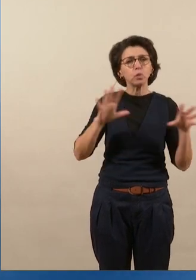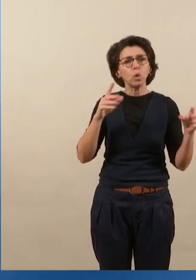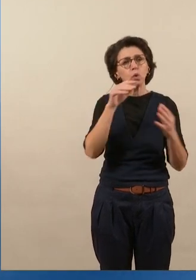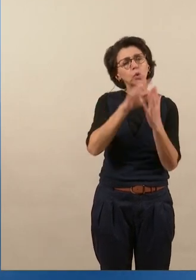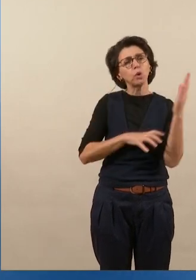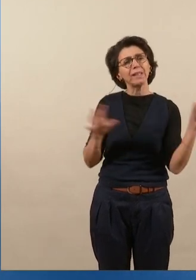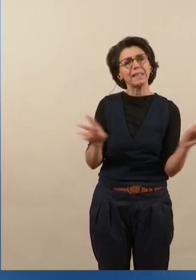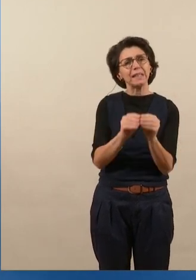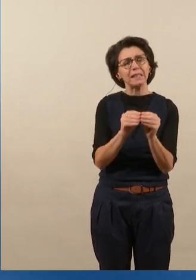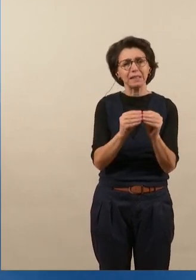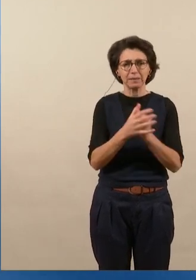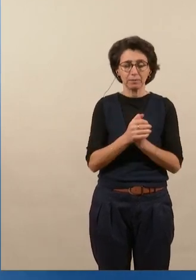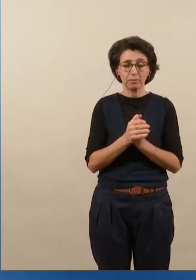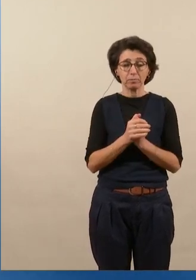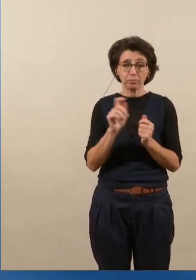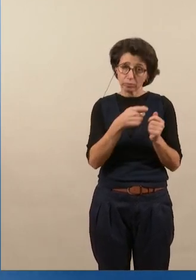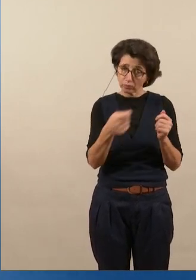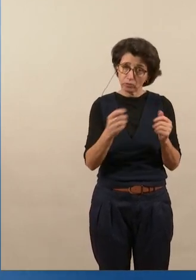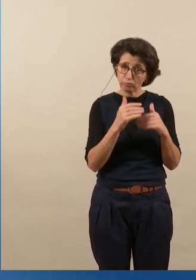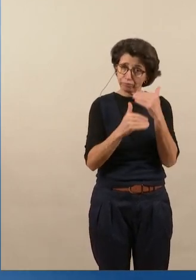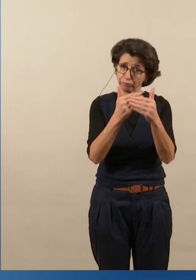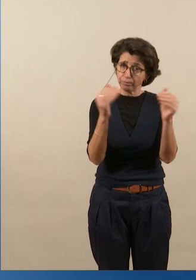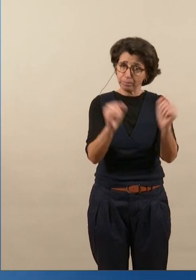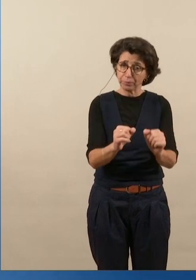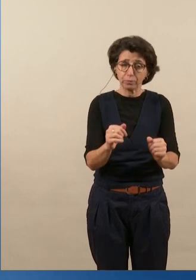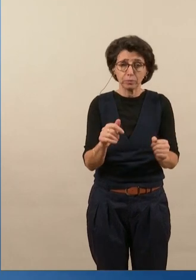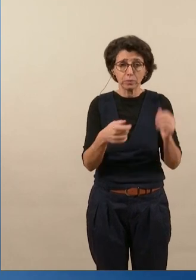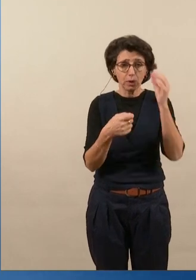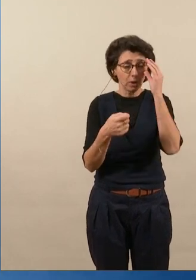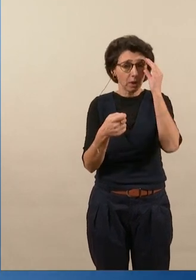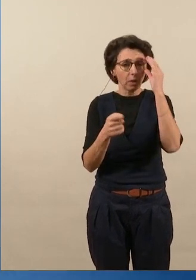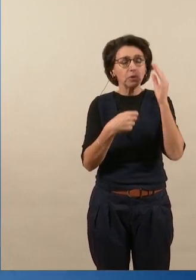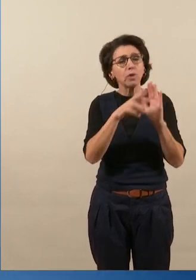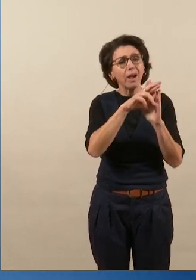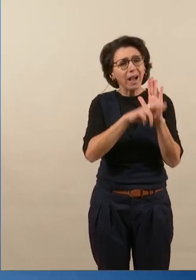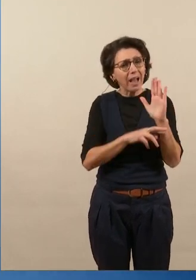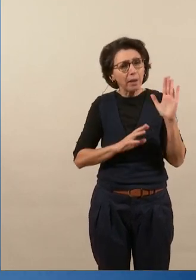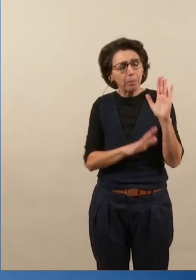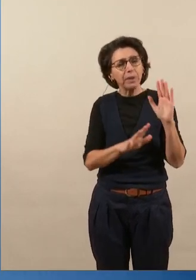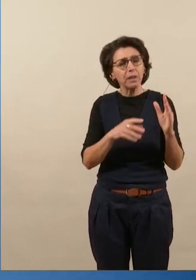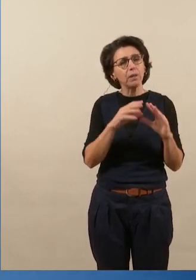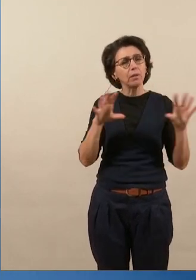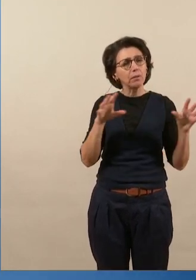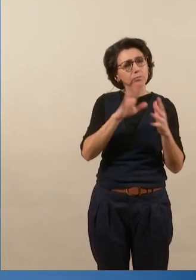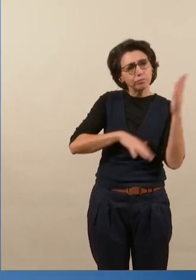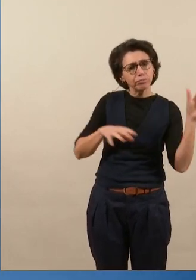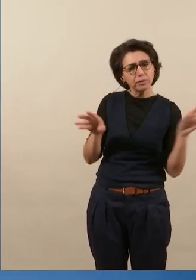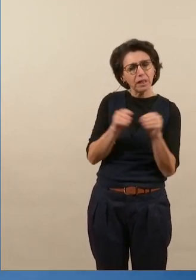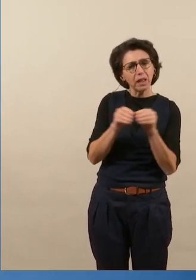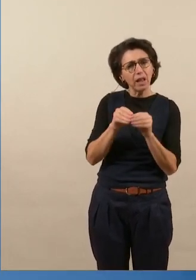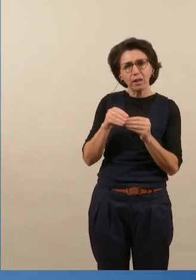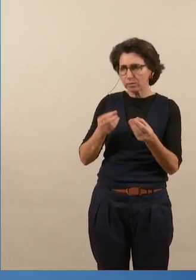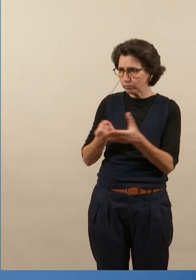toujours progresser il y a bien entendu et c'est la règle les notes de synthèse qui ont été diffusé donc aux